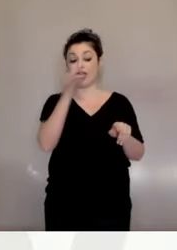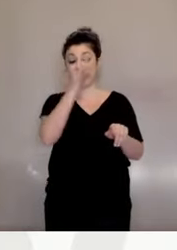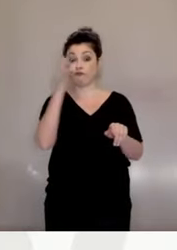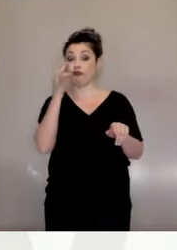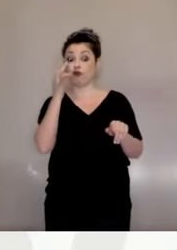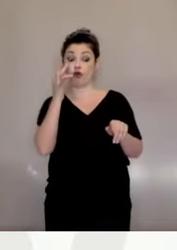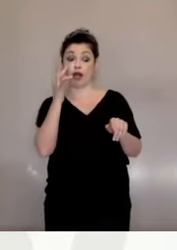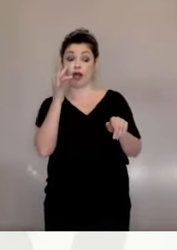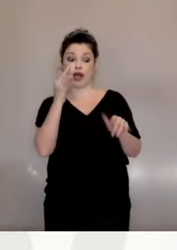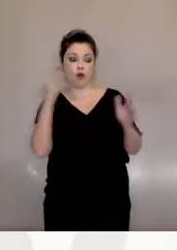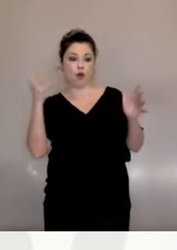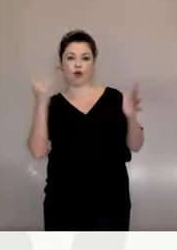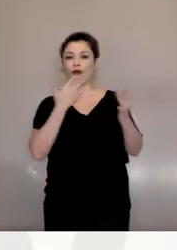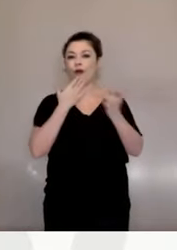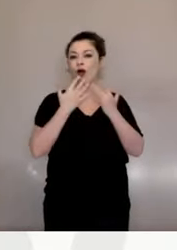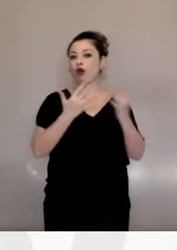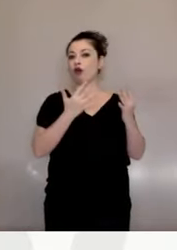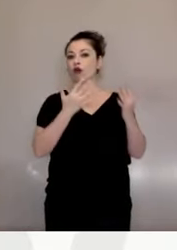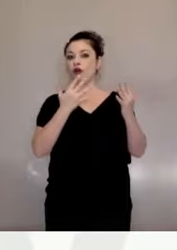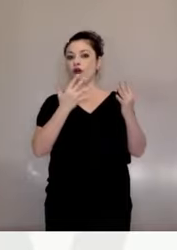l'esaltazione di un colore,